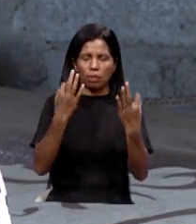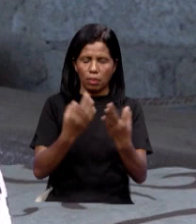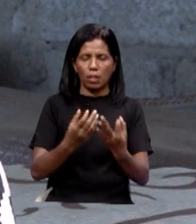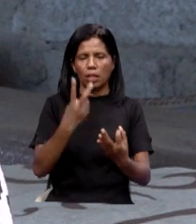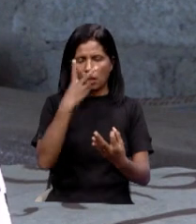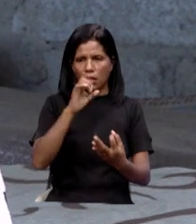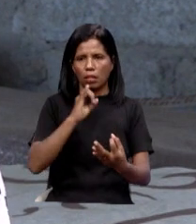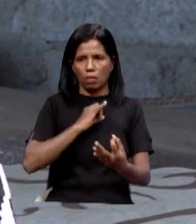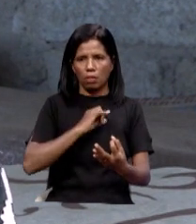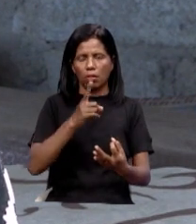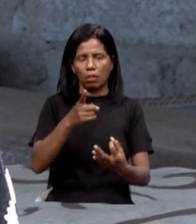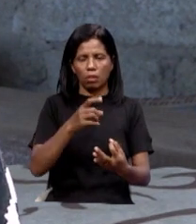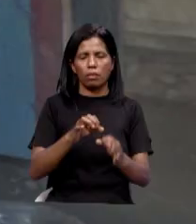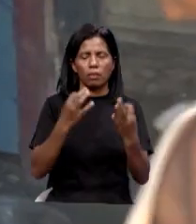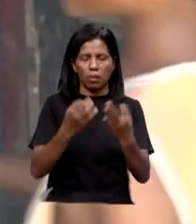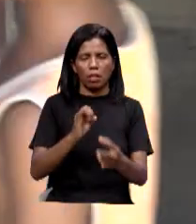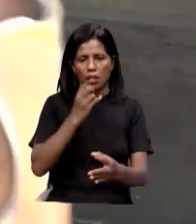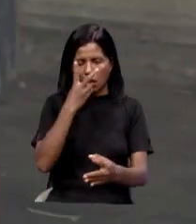wat, one family hari hau wat.